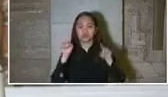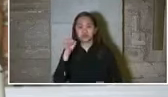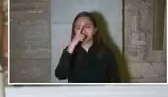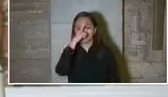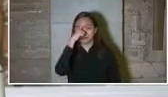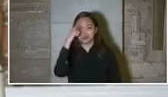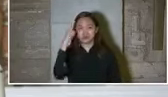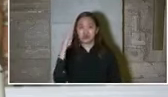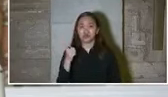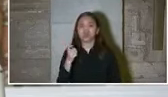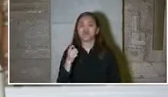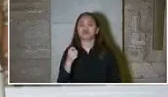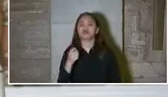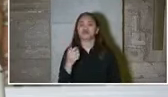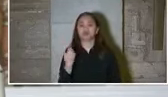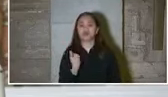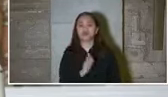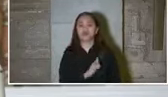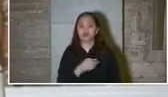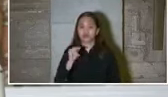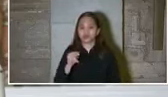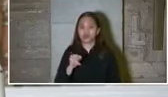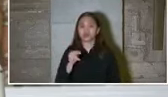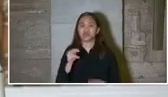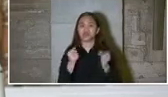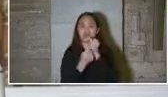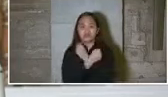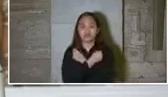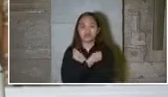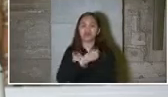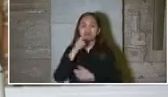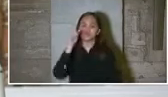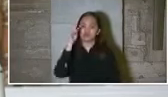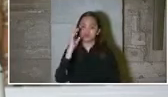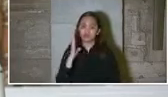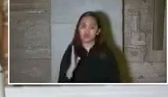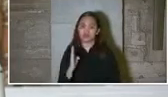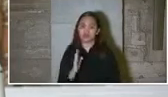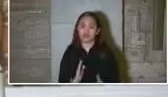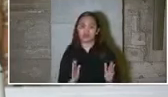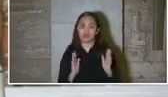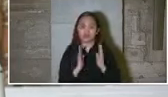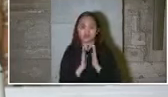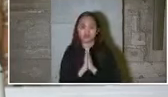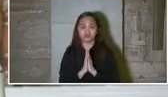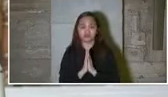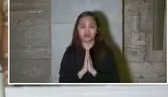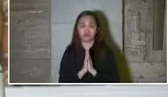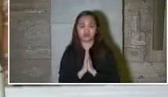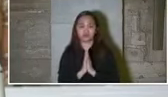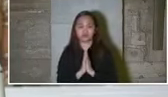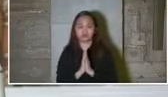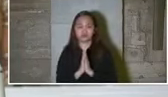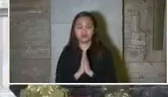dahil kailangan natin ang pag-ibig ng Diyos. Amen.